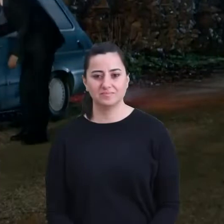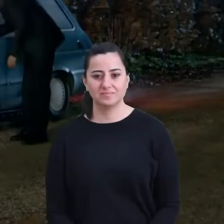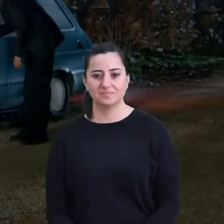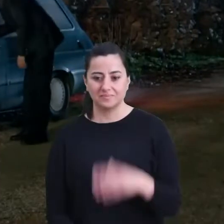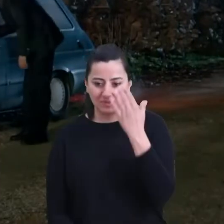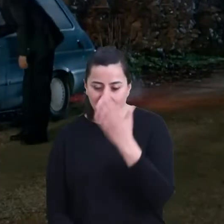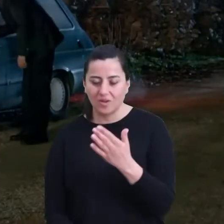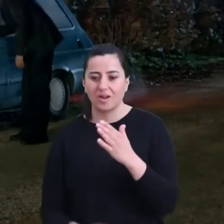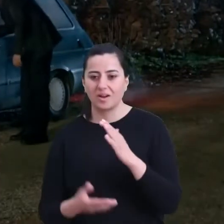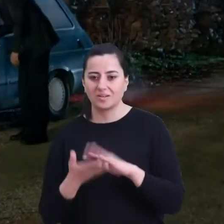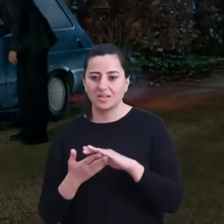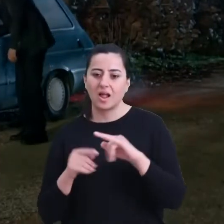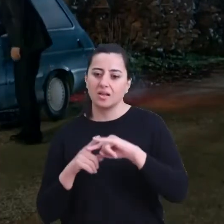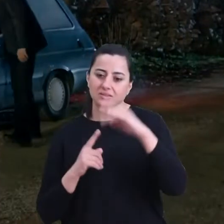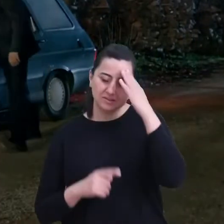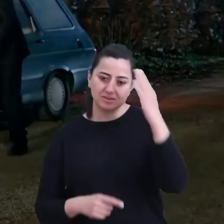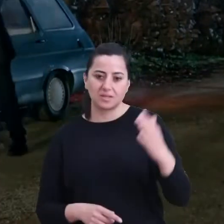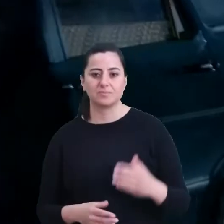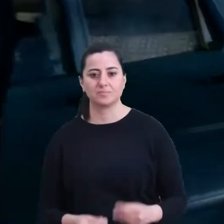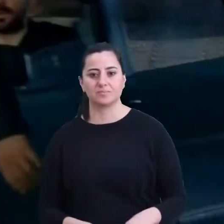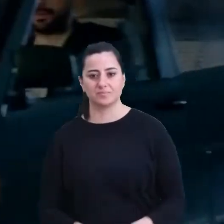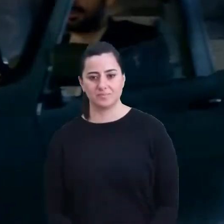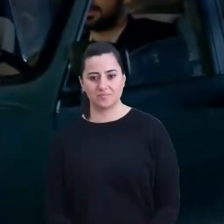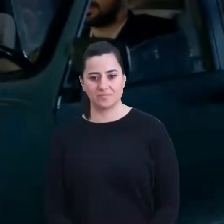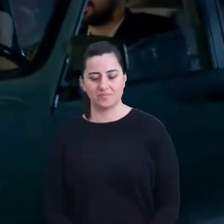Sağ ol Akideş. Halil abiye selam söyle be.